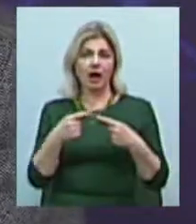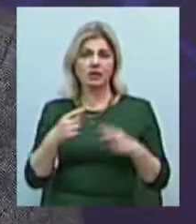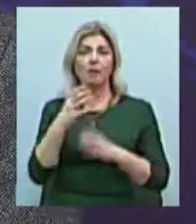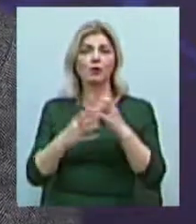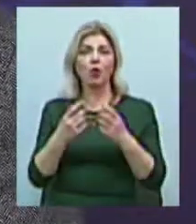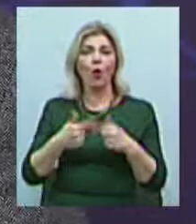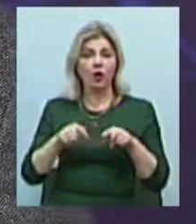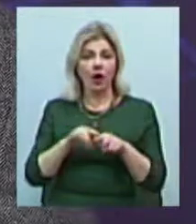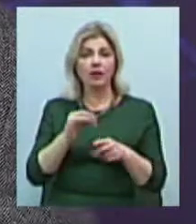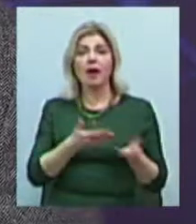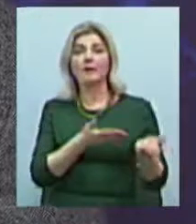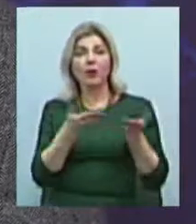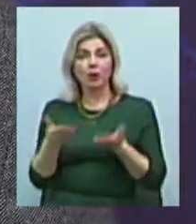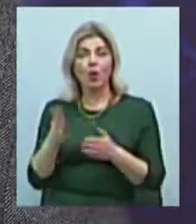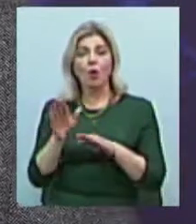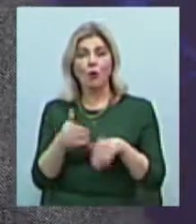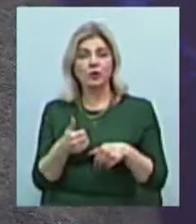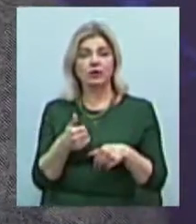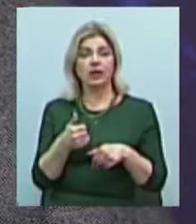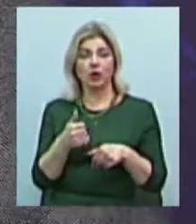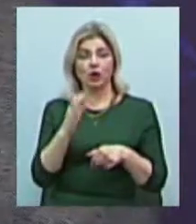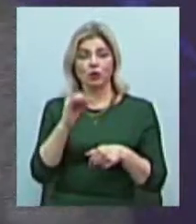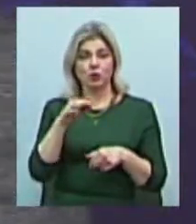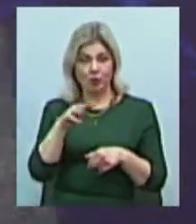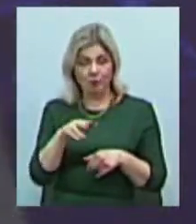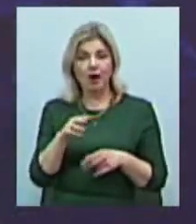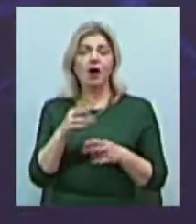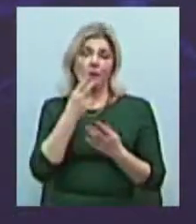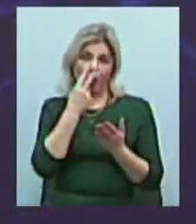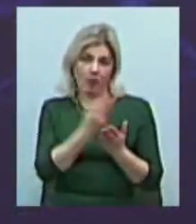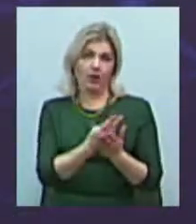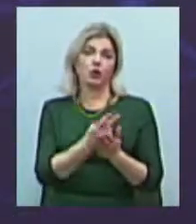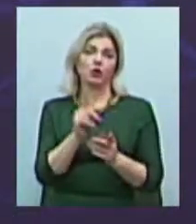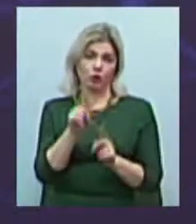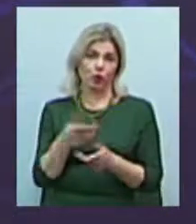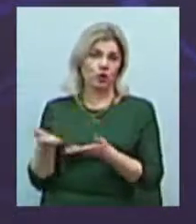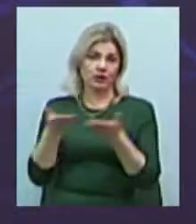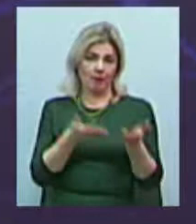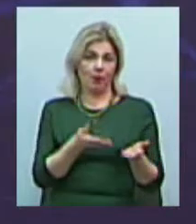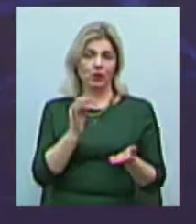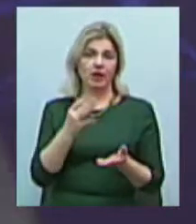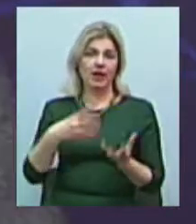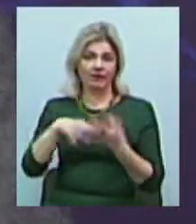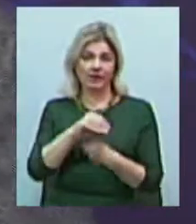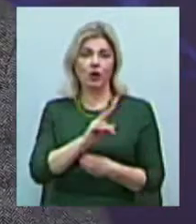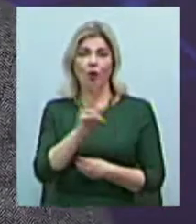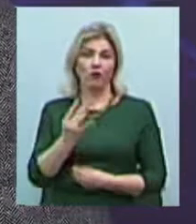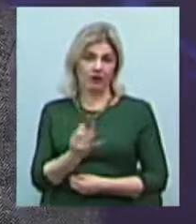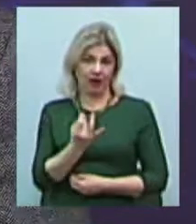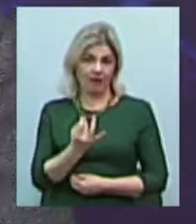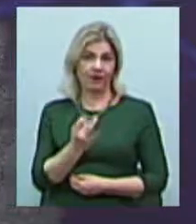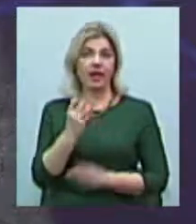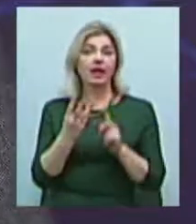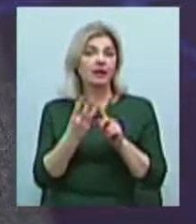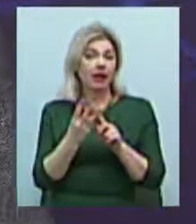навіть запрошуємо їх зараз після Сум провести у нас, ну, побачити, ми теж запросимо, до речі, і всіх, кого це цікавить. І